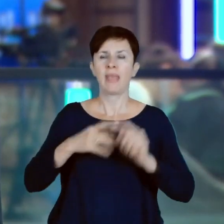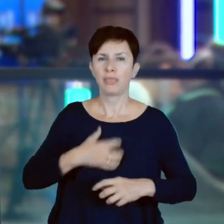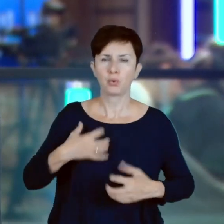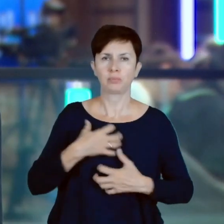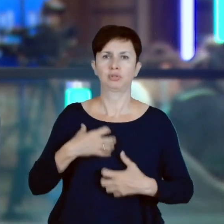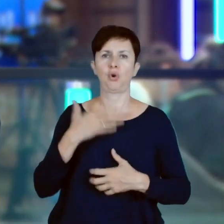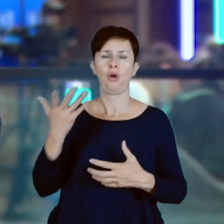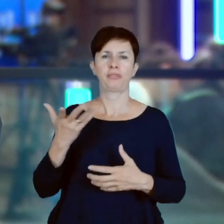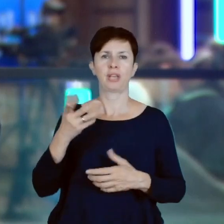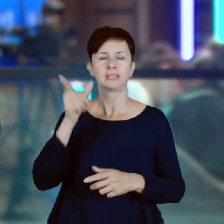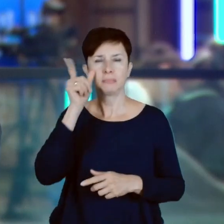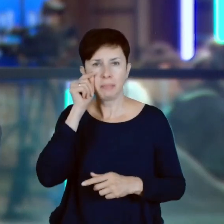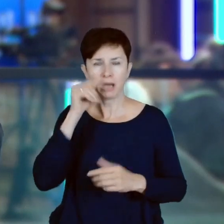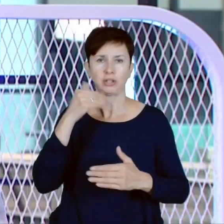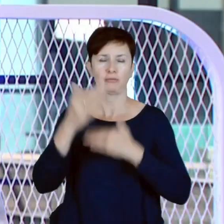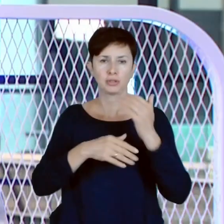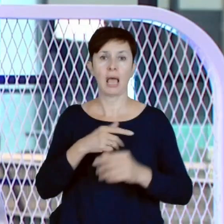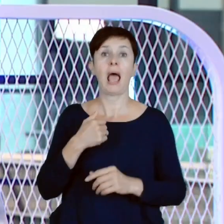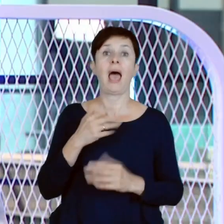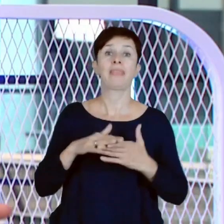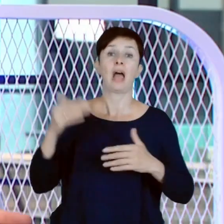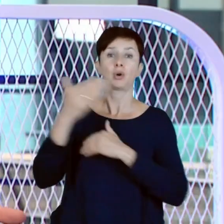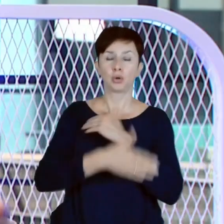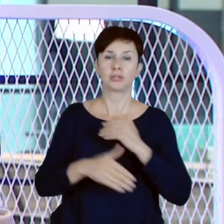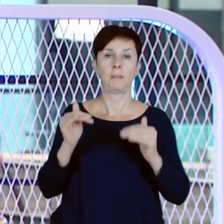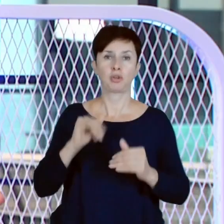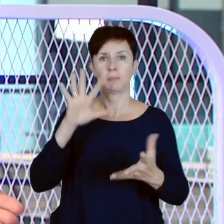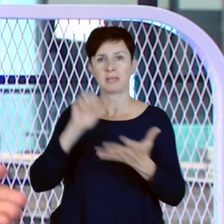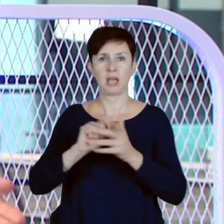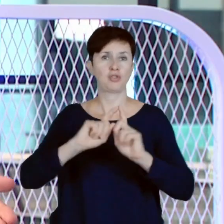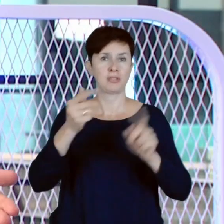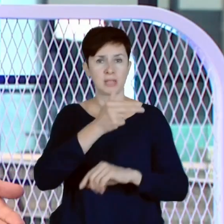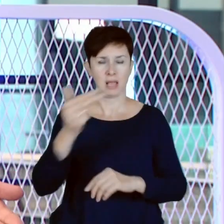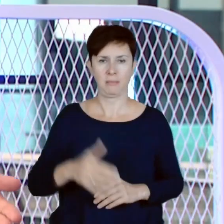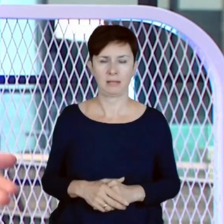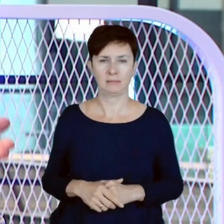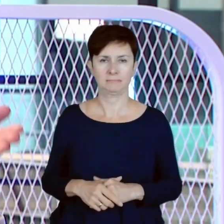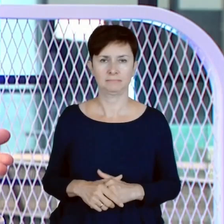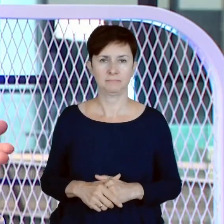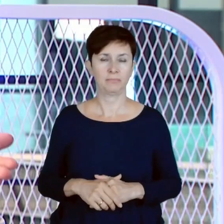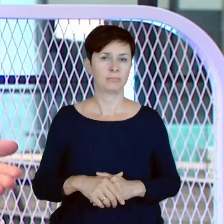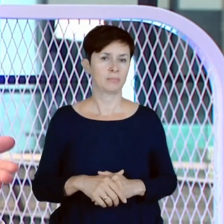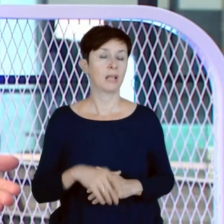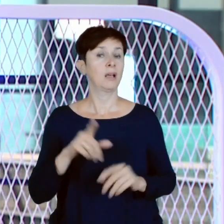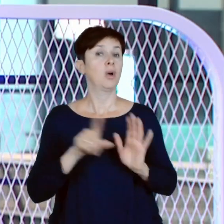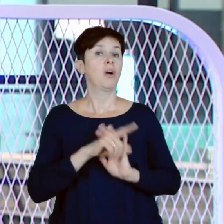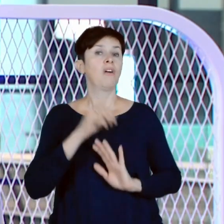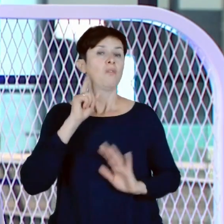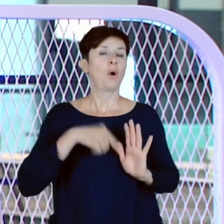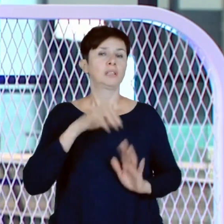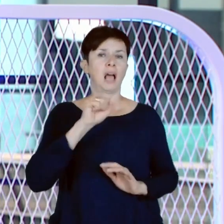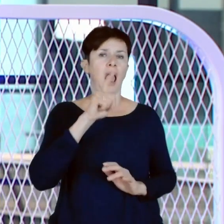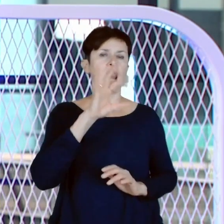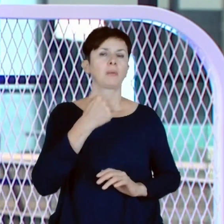rzeczy i dopiero wtedy możemy się mówić o czymś innym. I tu chciałabym chyba przejść do tego, co Alek podkreślał też w